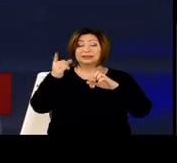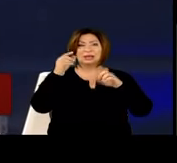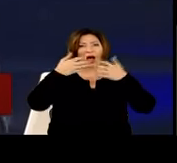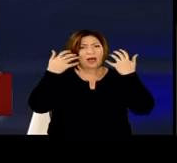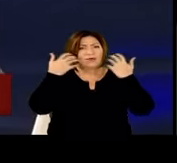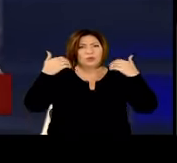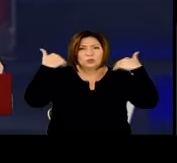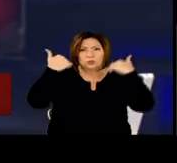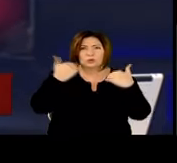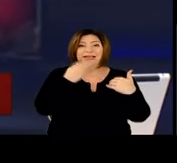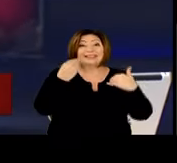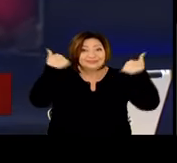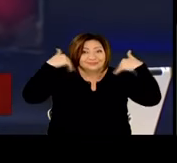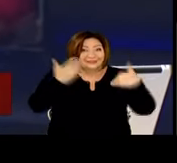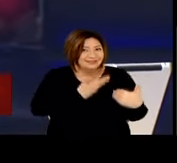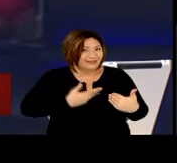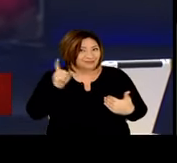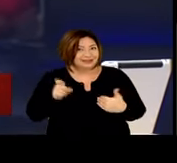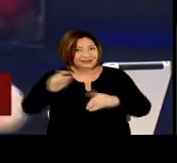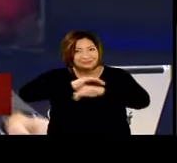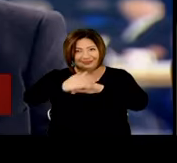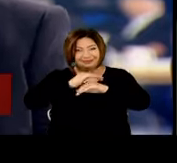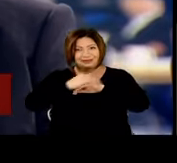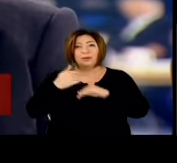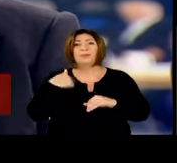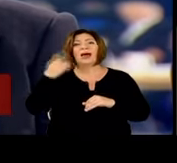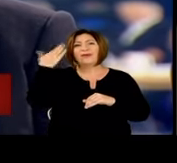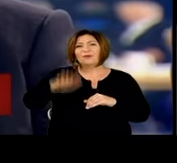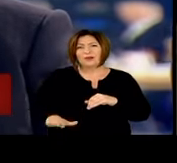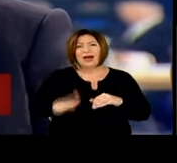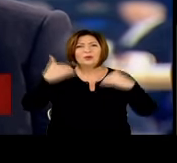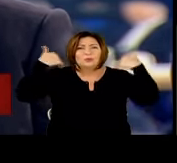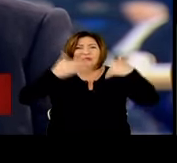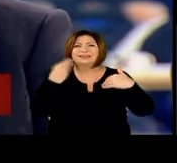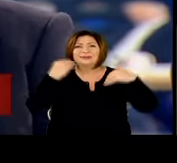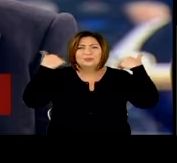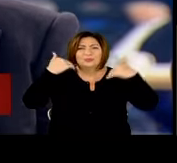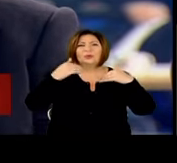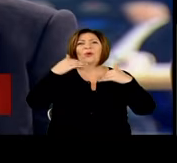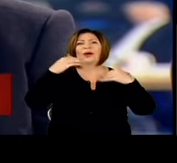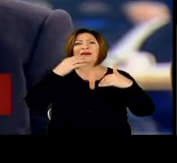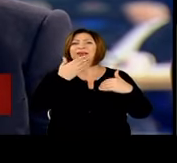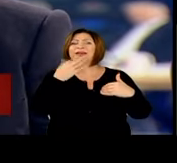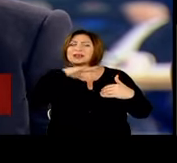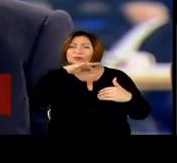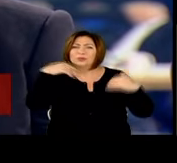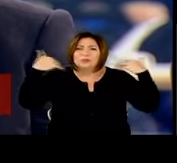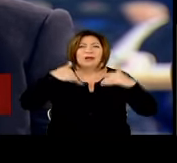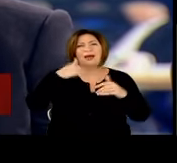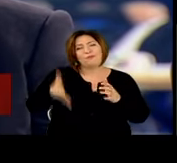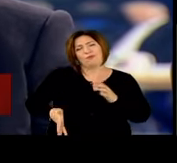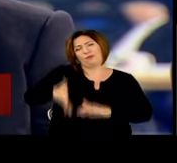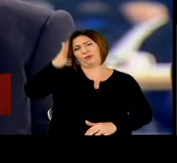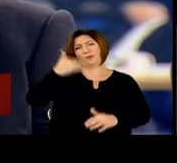misiniz? Kuzuyu sever misiniz? Kuzuyu görünce onu okşar mısınız? Ben onların mısın? Arasında yetiştim. Ben söylediğim zaman ben utanmam.